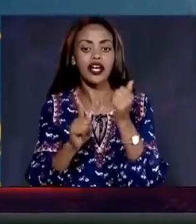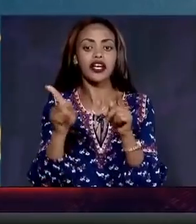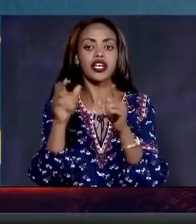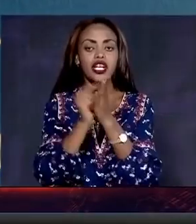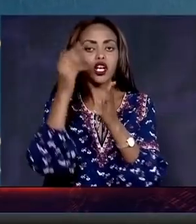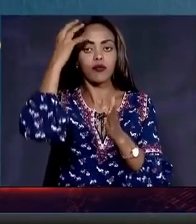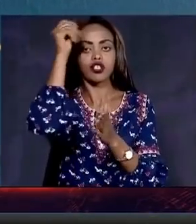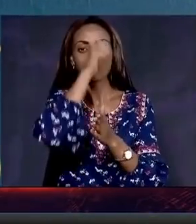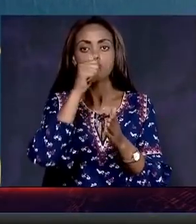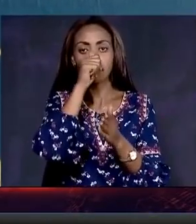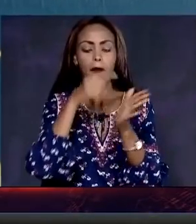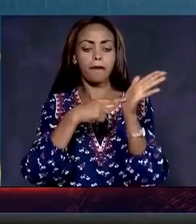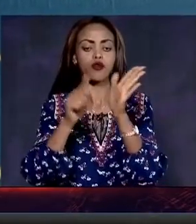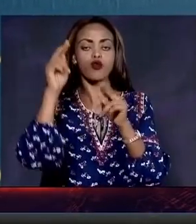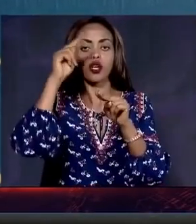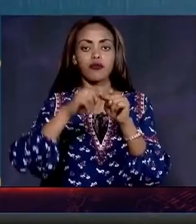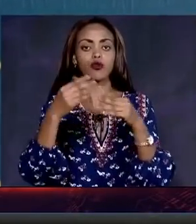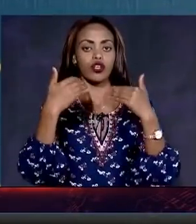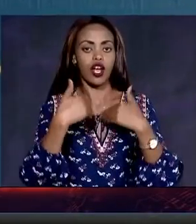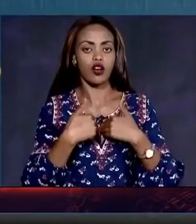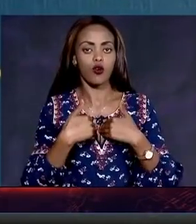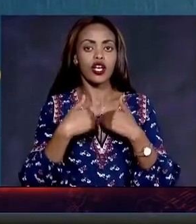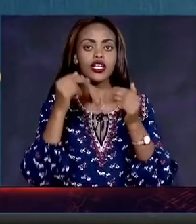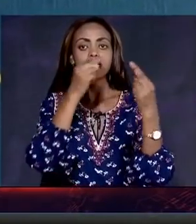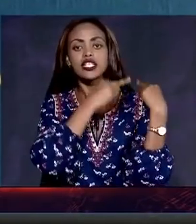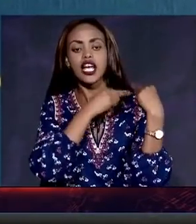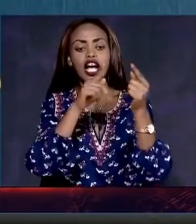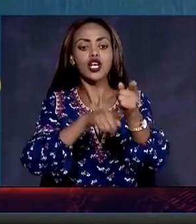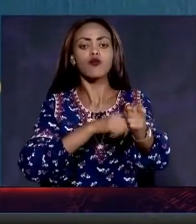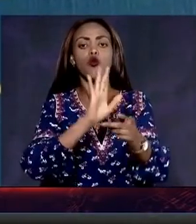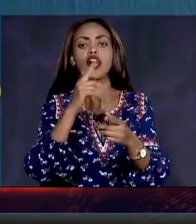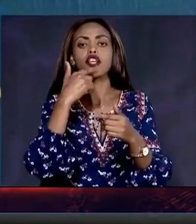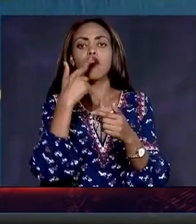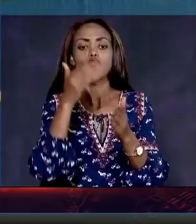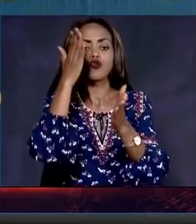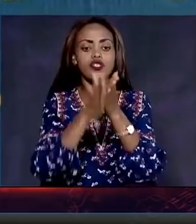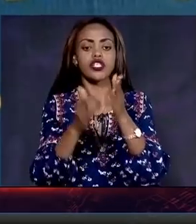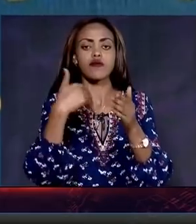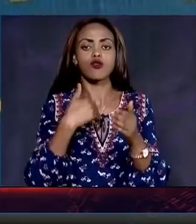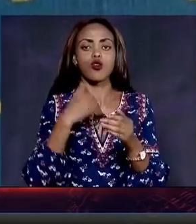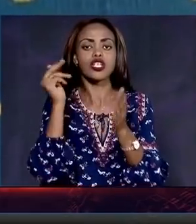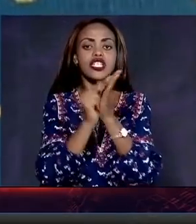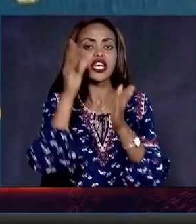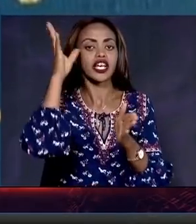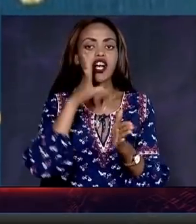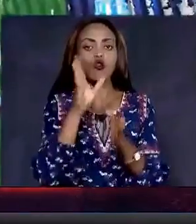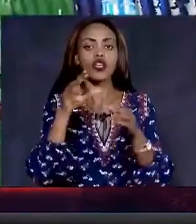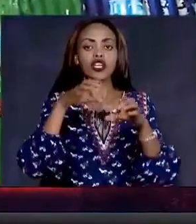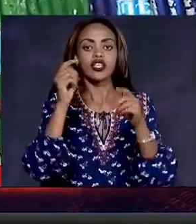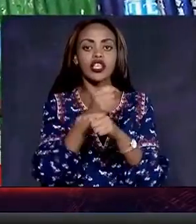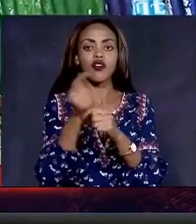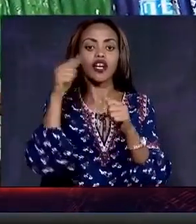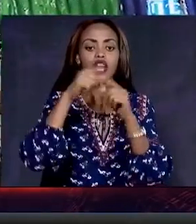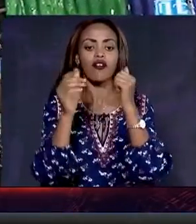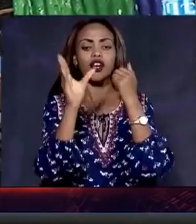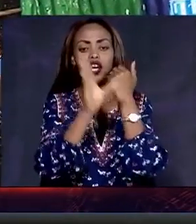ሕገ መንግስቲ ኢትዮጵያ ብንጹር ኣቐሚጥዎ እናሃለዎ ስልጣንካ ንምንዋሕ ተባሂሉ ዝፍጸም ዘሎ ዘይሕጋዊ ተግባር ነዚ ሃገር ናብ